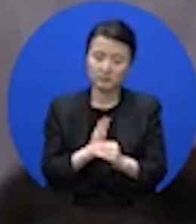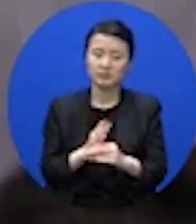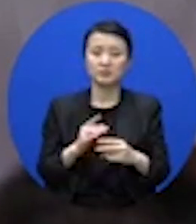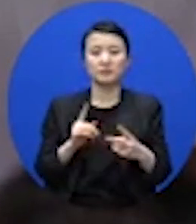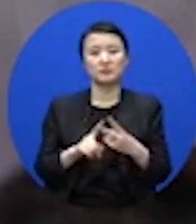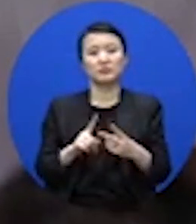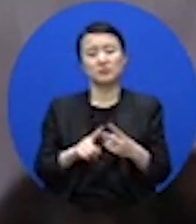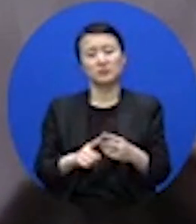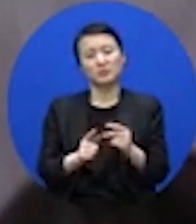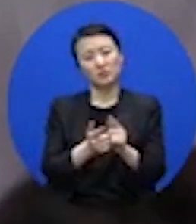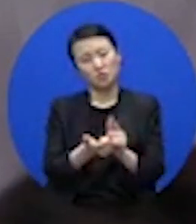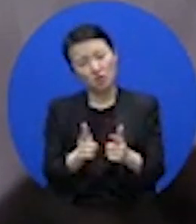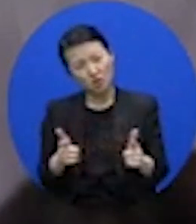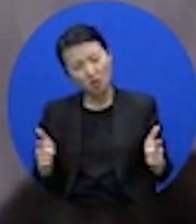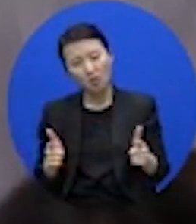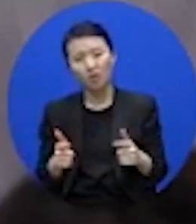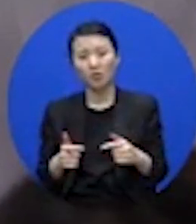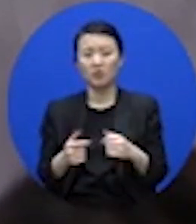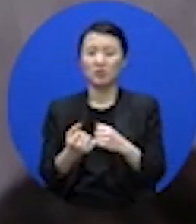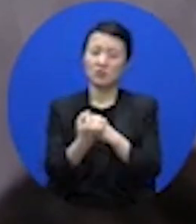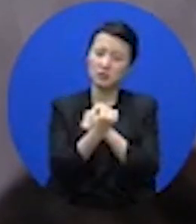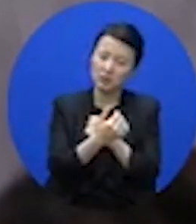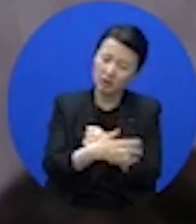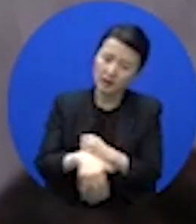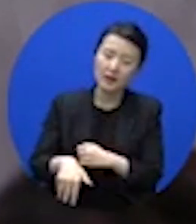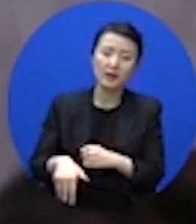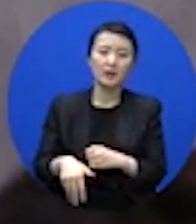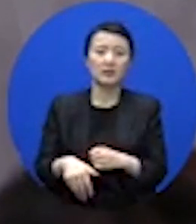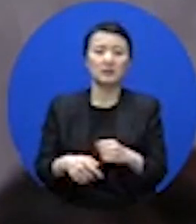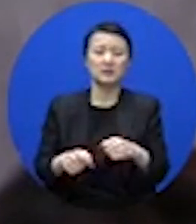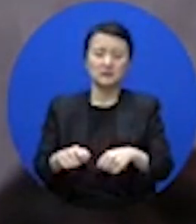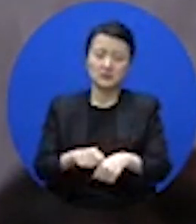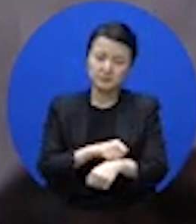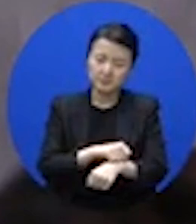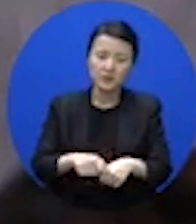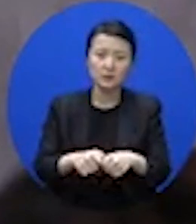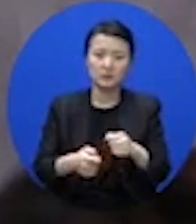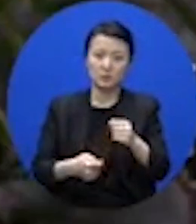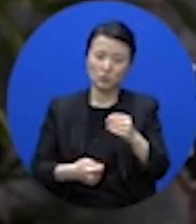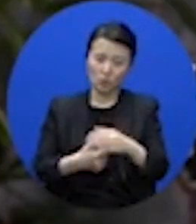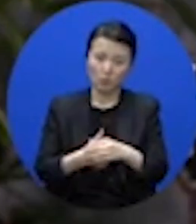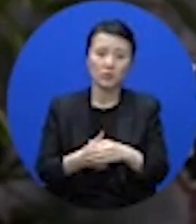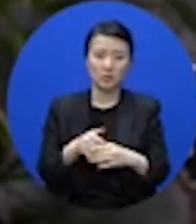다양하고 유니크, 독특하고 굉장히 독창적인데 과학은 어때요?